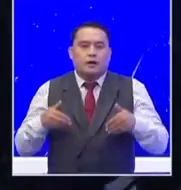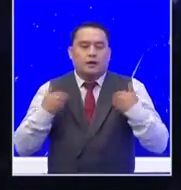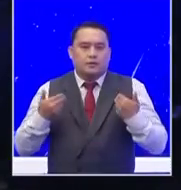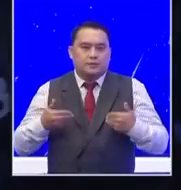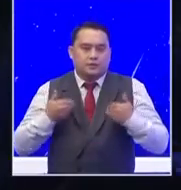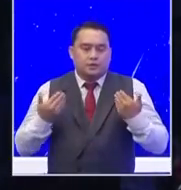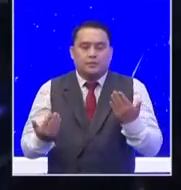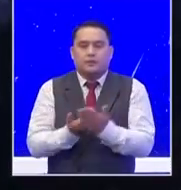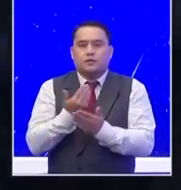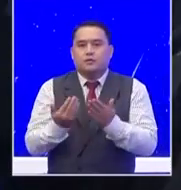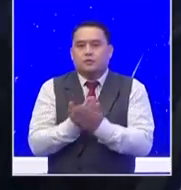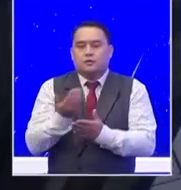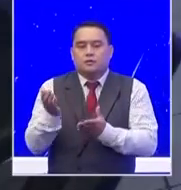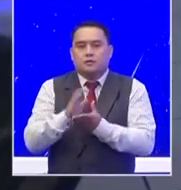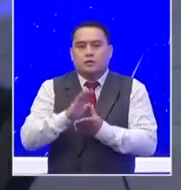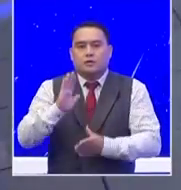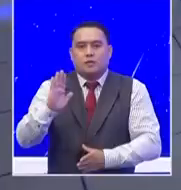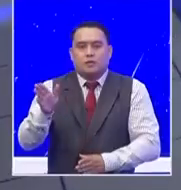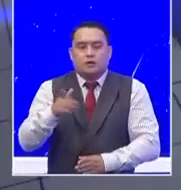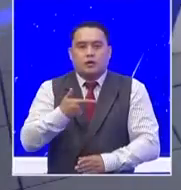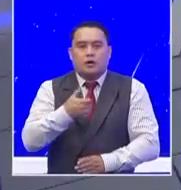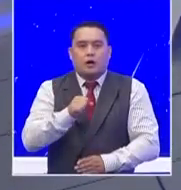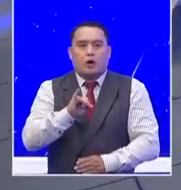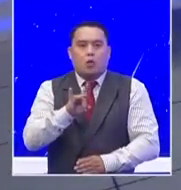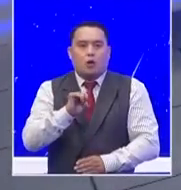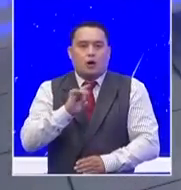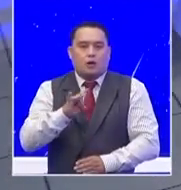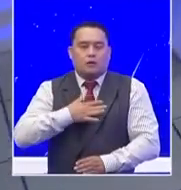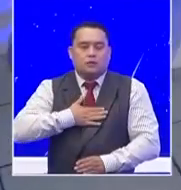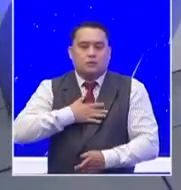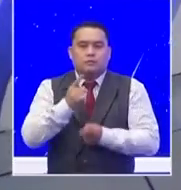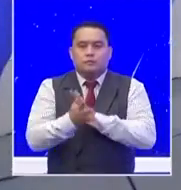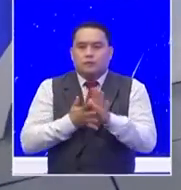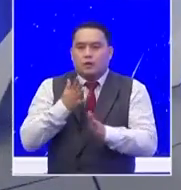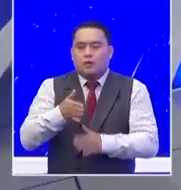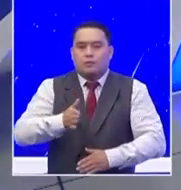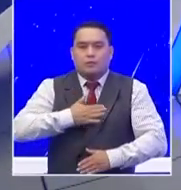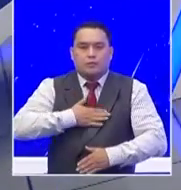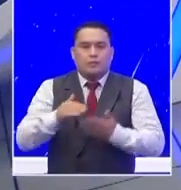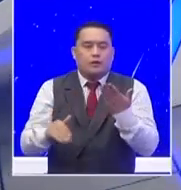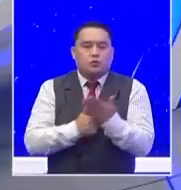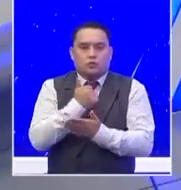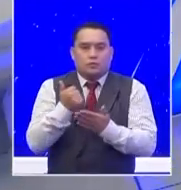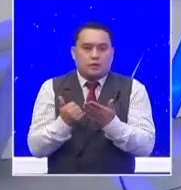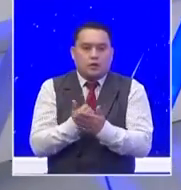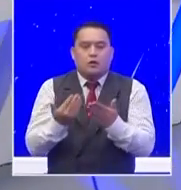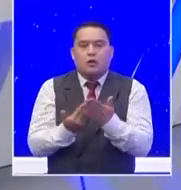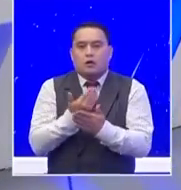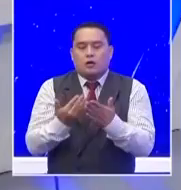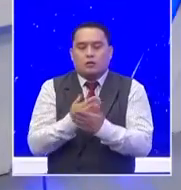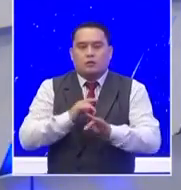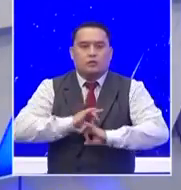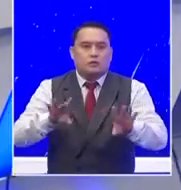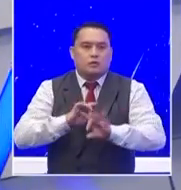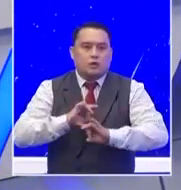армысыздар. Аймақтың бастарнасында қорытынды жаңалықтар студияда ақпараттар легімен Гауһар Мұса, солды адумада Марат Шақсылығылы.